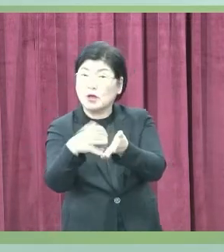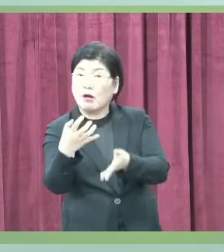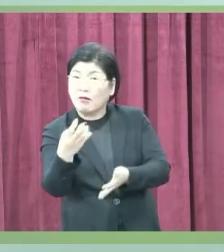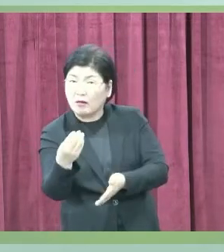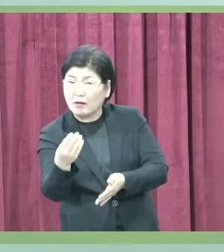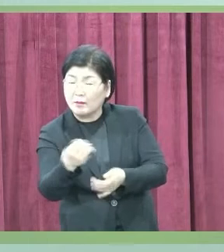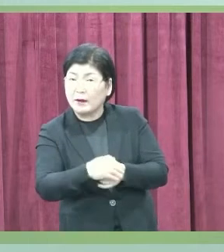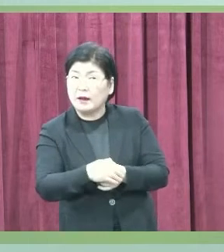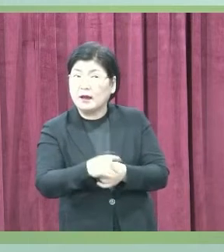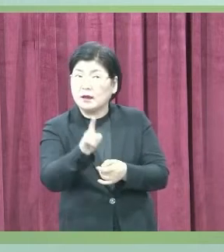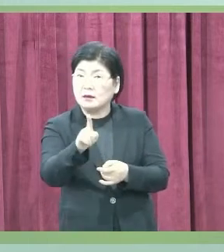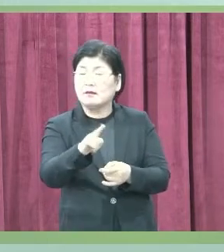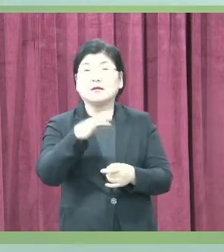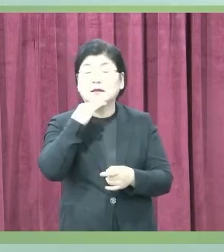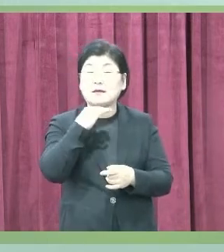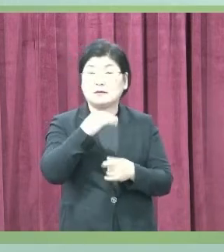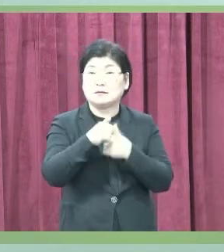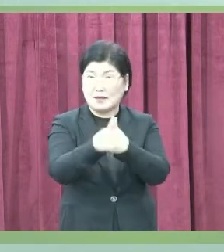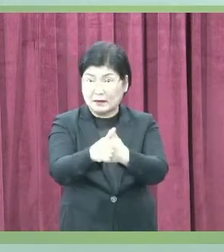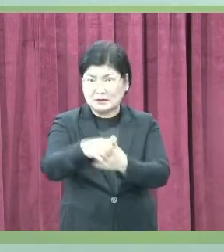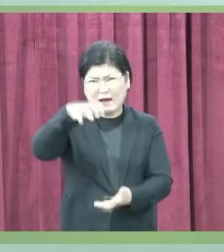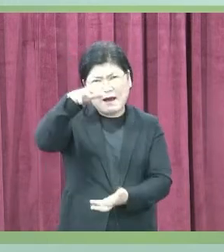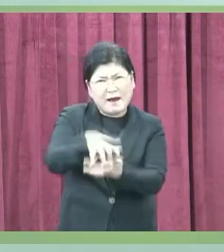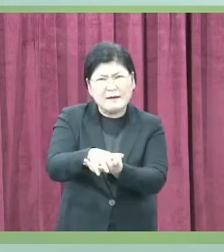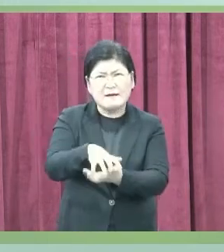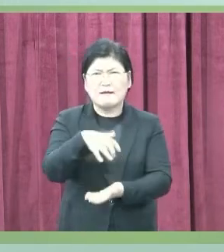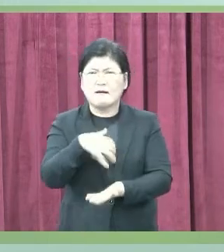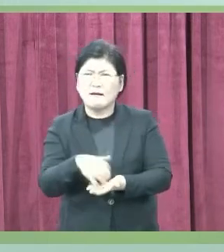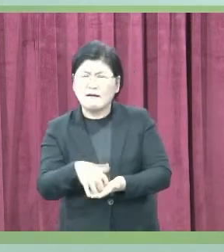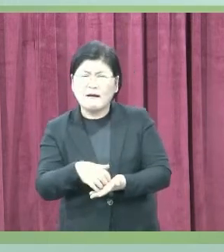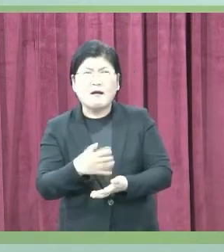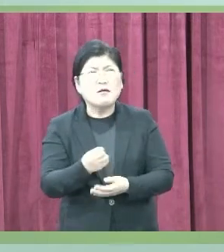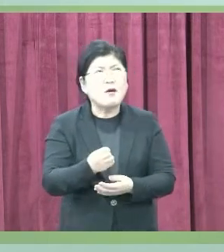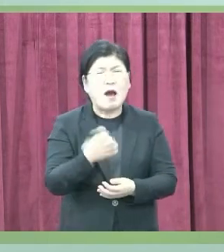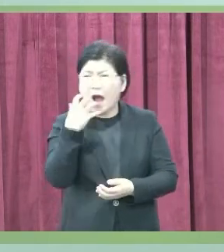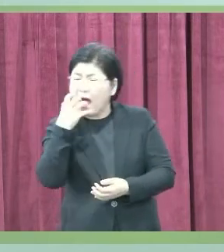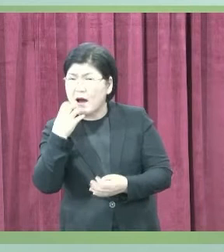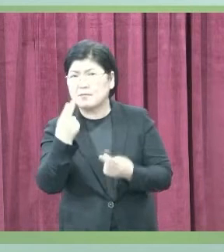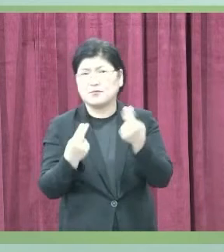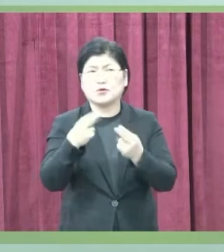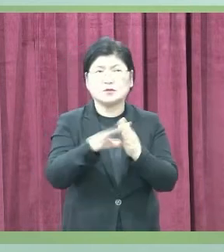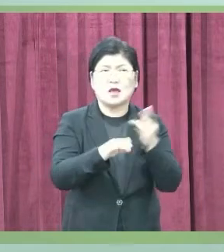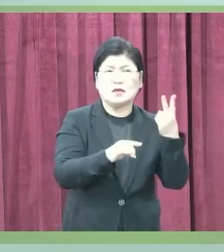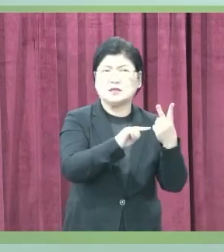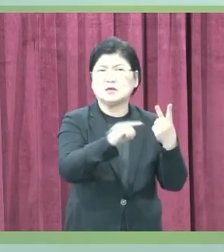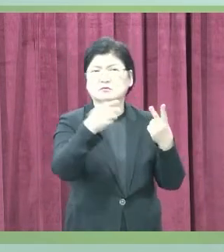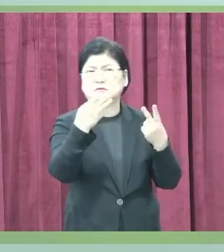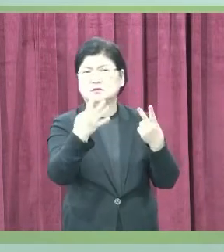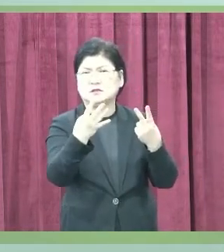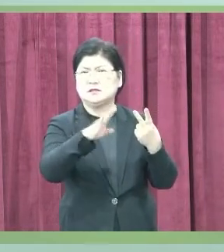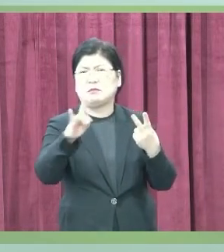그러니까 이로써 연령별 출산율의 총합인데요. 이게 비장애인에 비해서 이제 2.7배